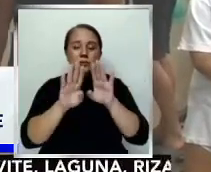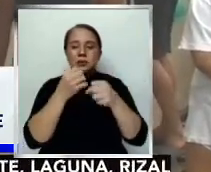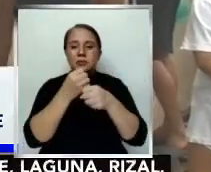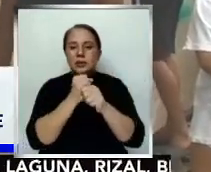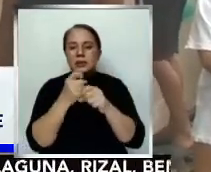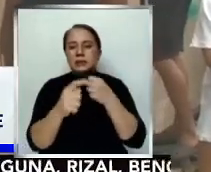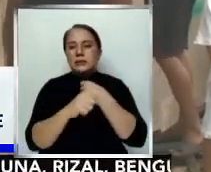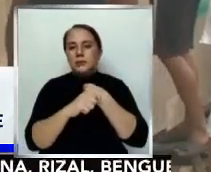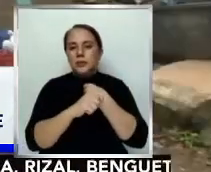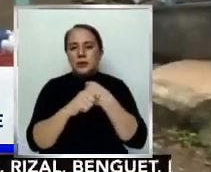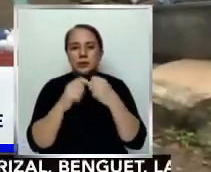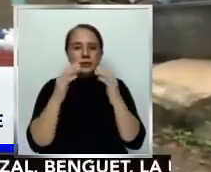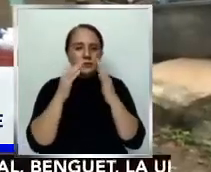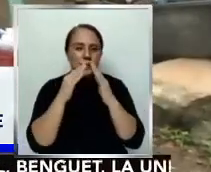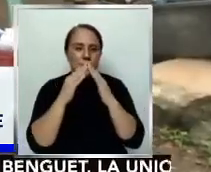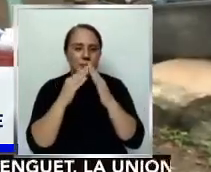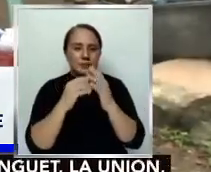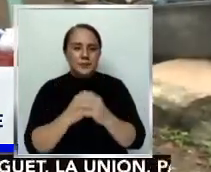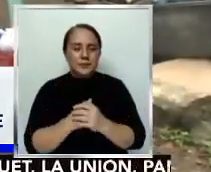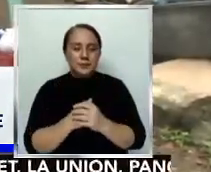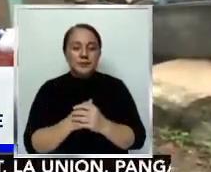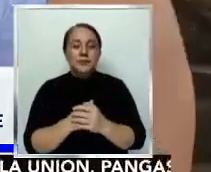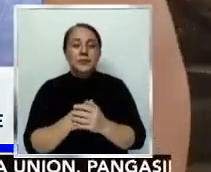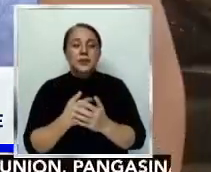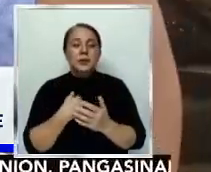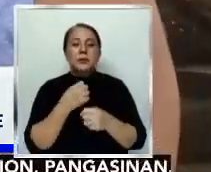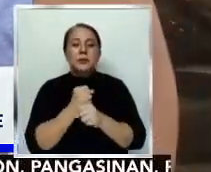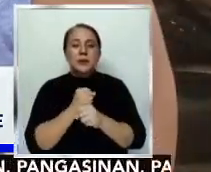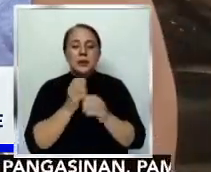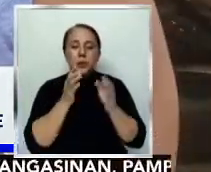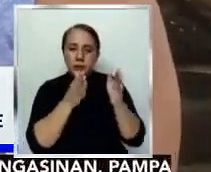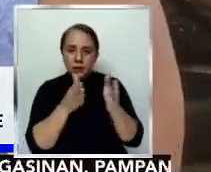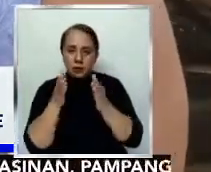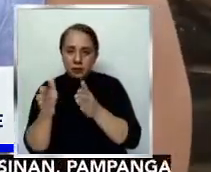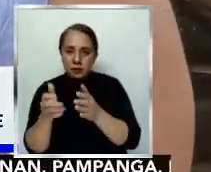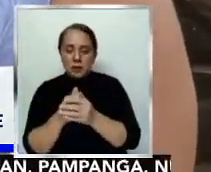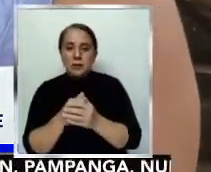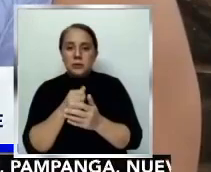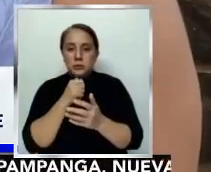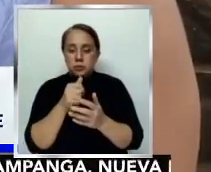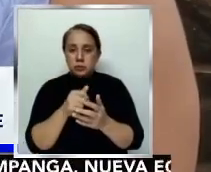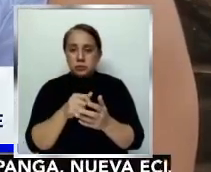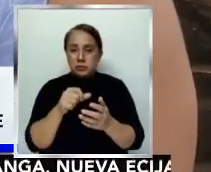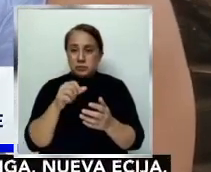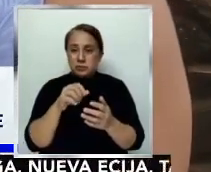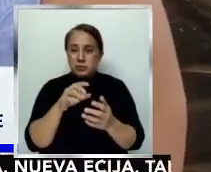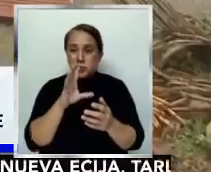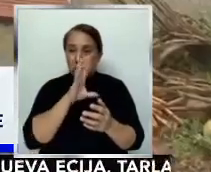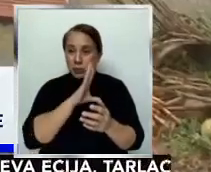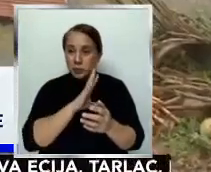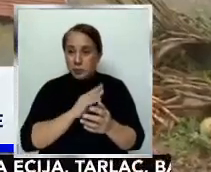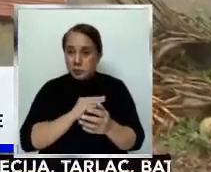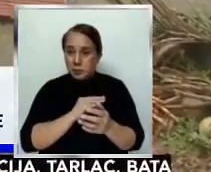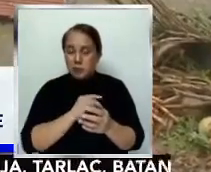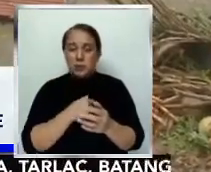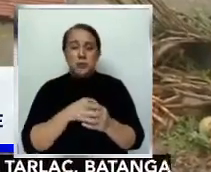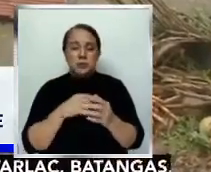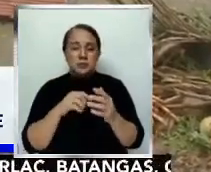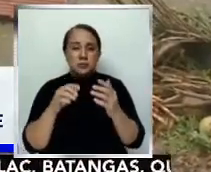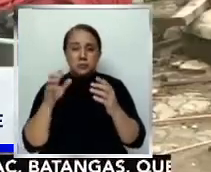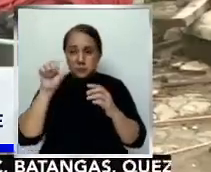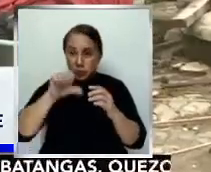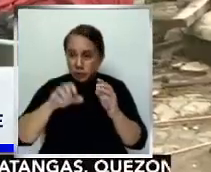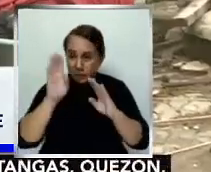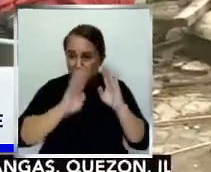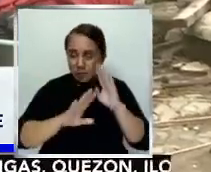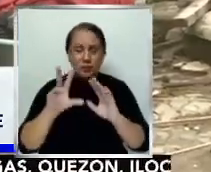nilang tirahan. Gagawa na lang tayo ng paraan. Hindi tayo padadaig sa pagsubok. Laking pasasalamat